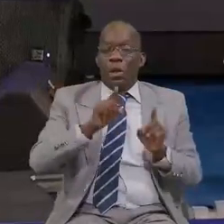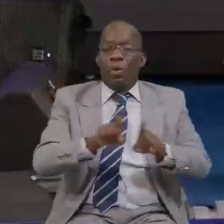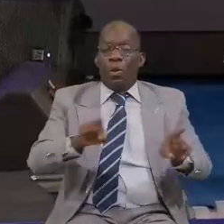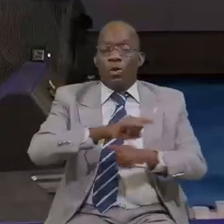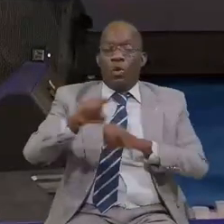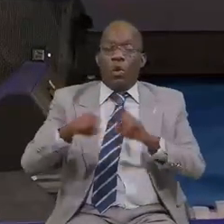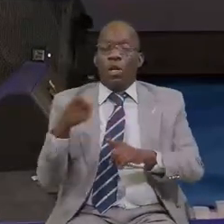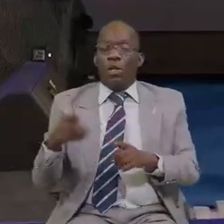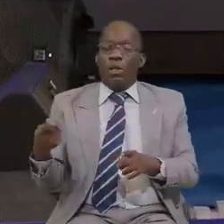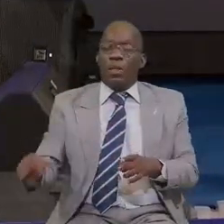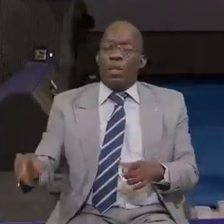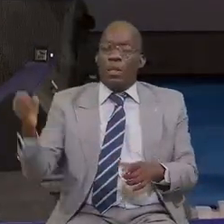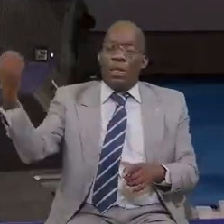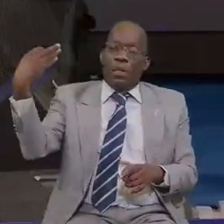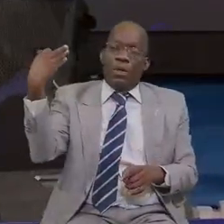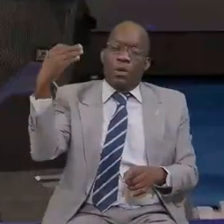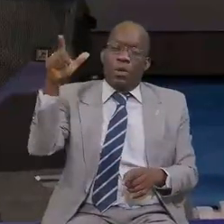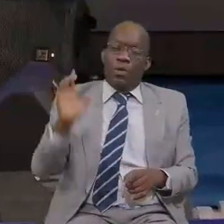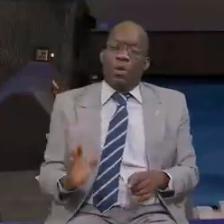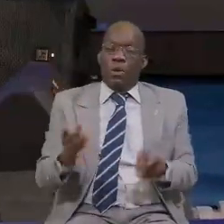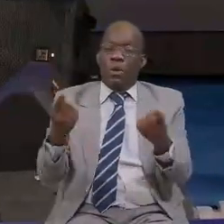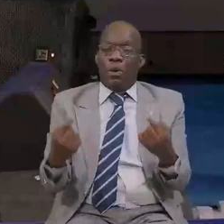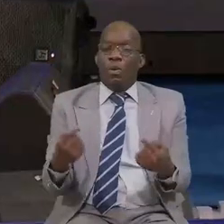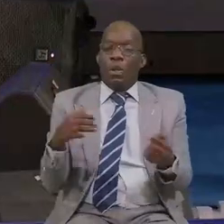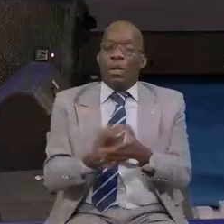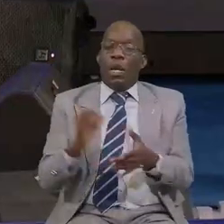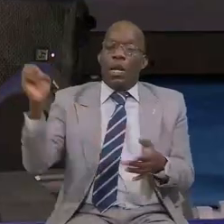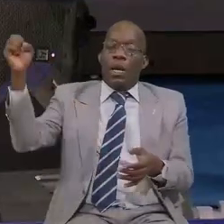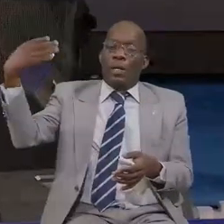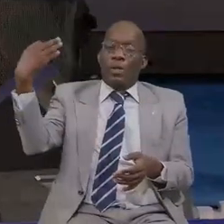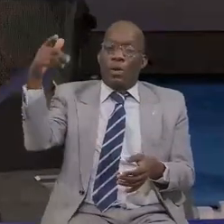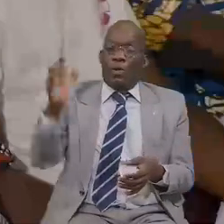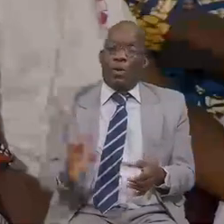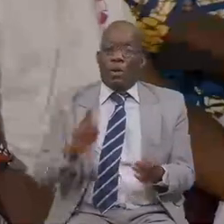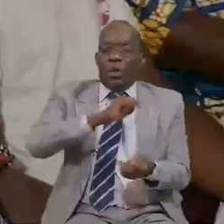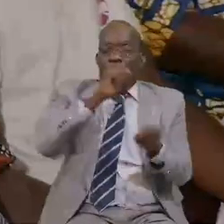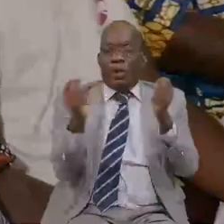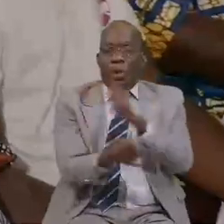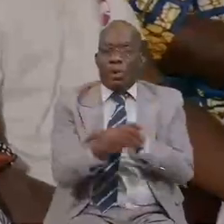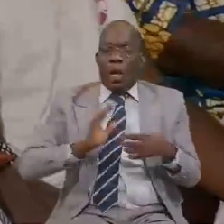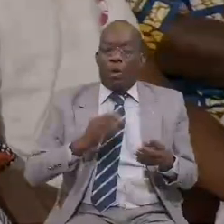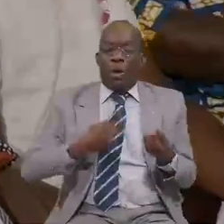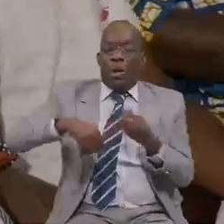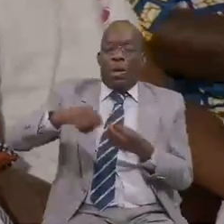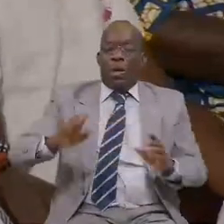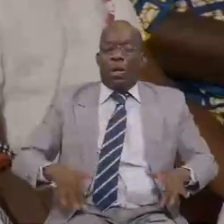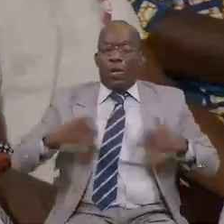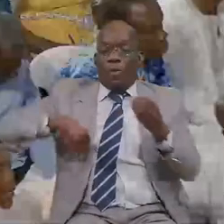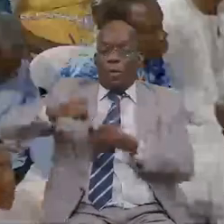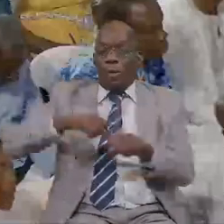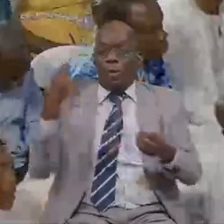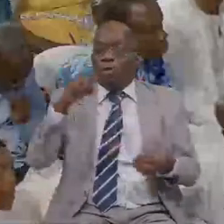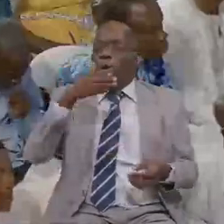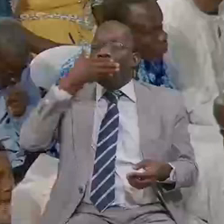Quand la grâce de Dieu nous parvient, cette grâce de Dieu transforme nos vies pour le meilleur. Et cette grâce te parviendra